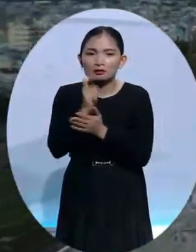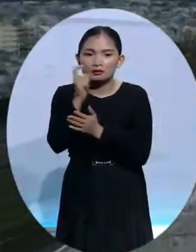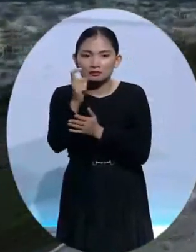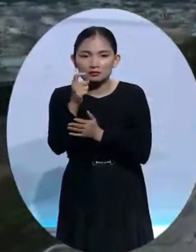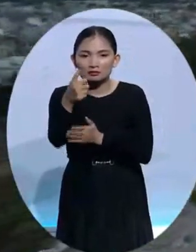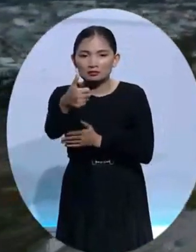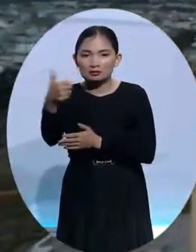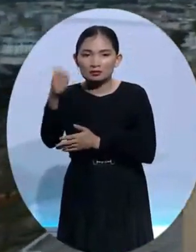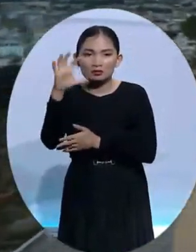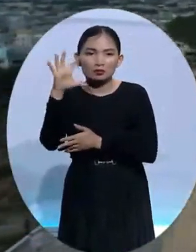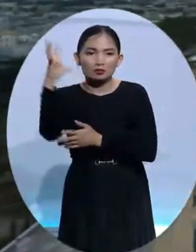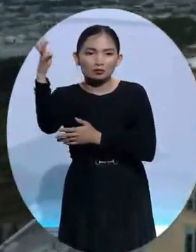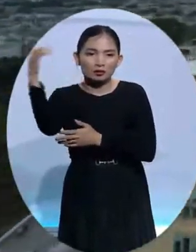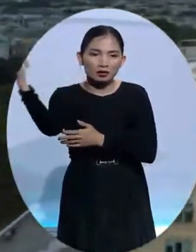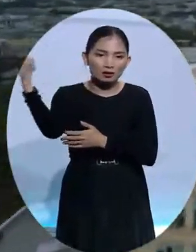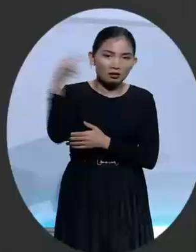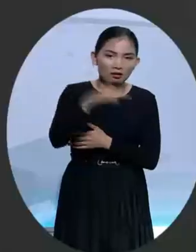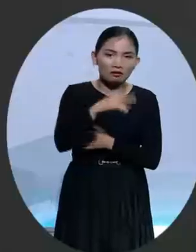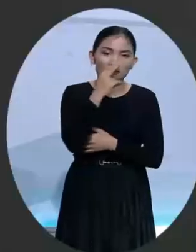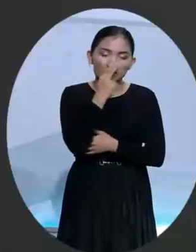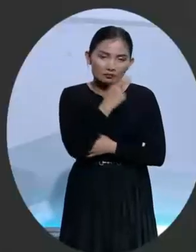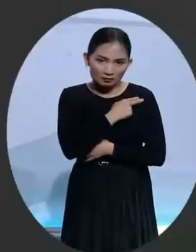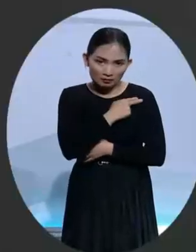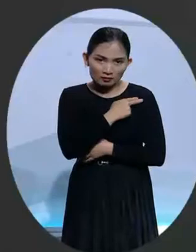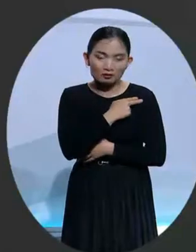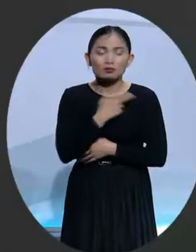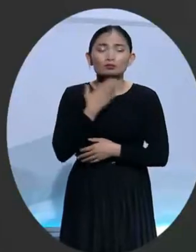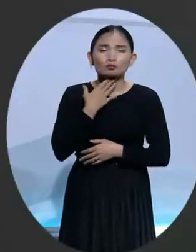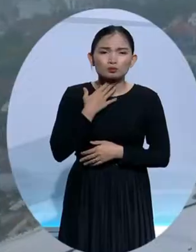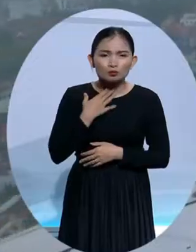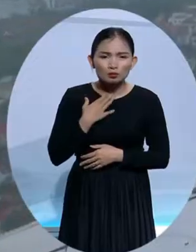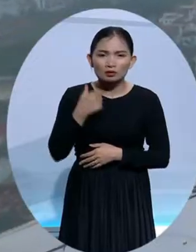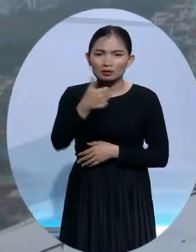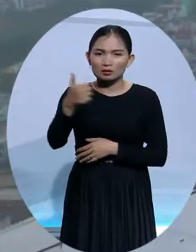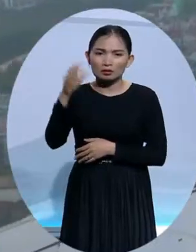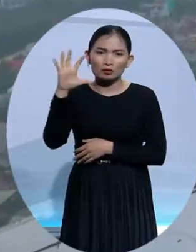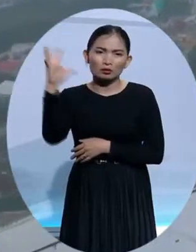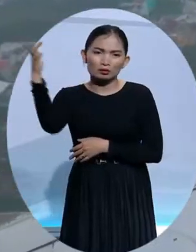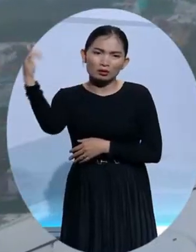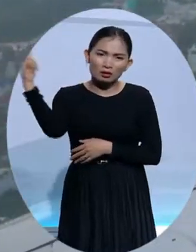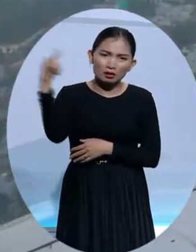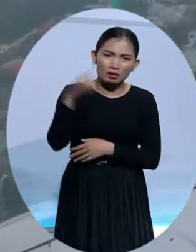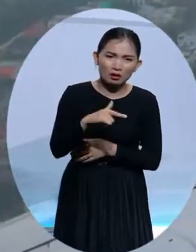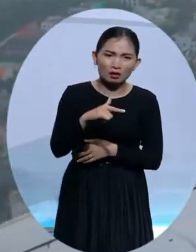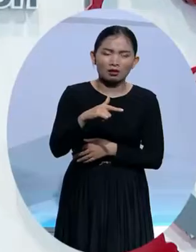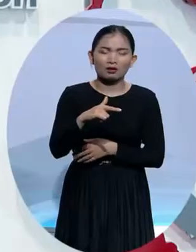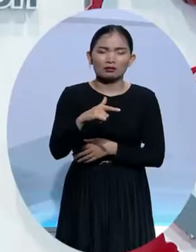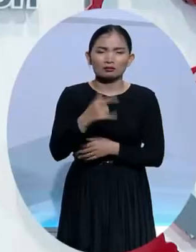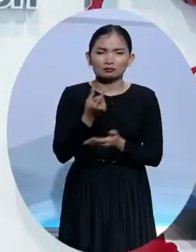khách quốc tế đến, lưu lại và chi tiêu nhiều hơn, đòi hỏi ngành du lịch Thành phố Hồ Chí Minh phải nỗ lực hơn nữa.